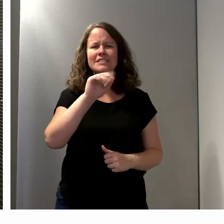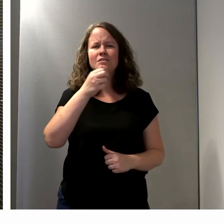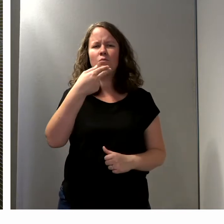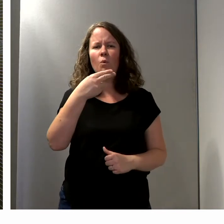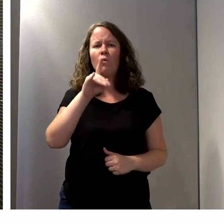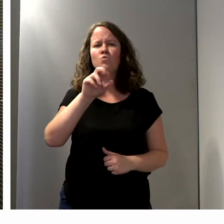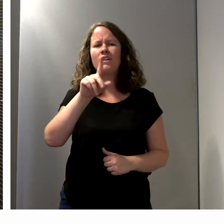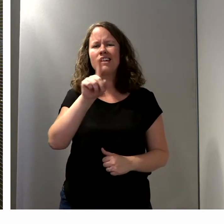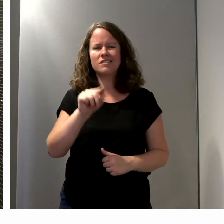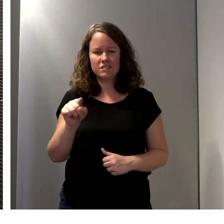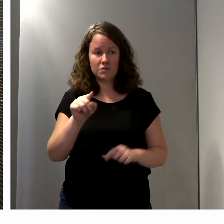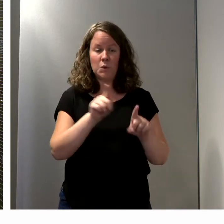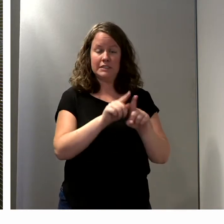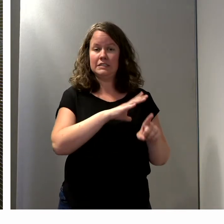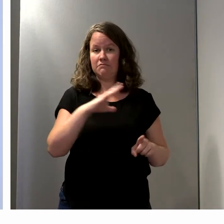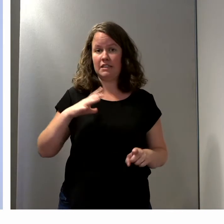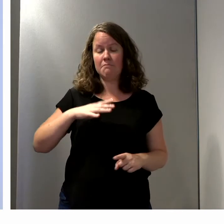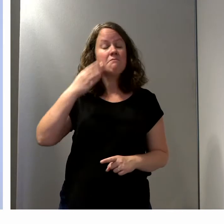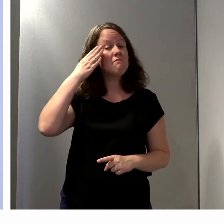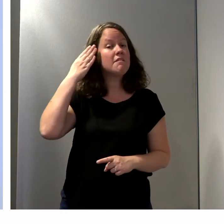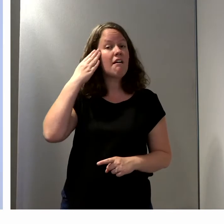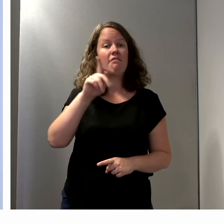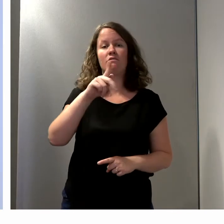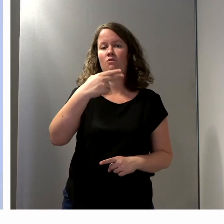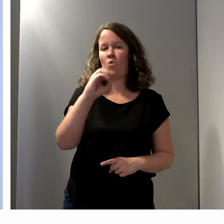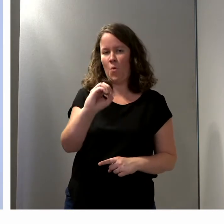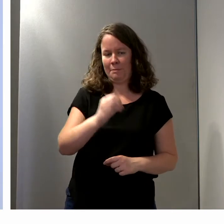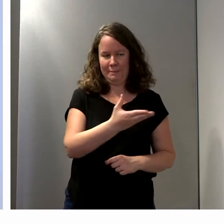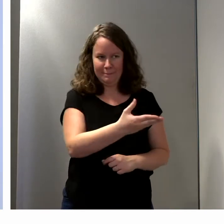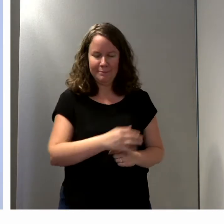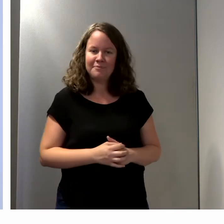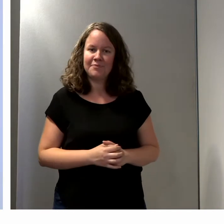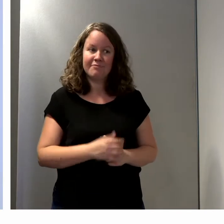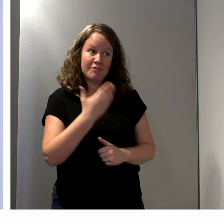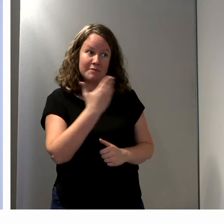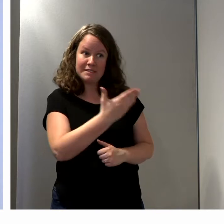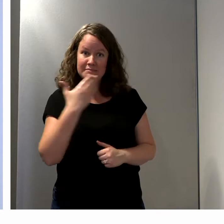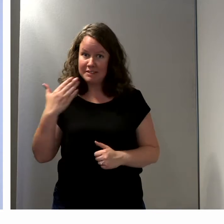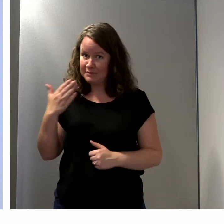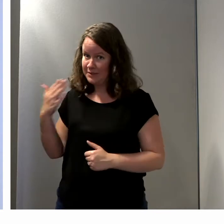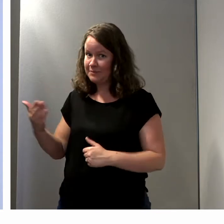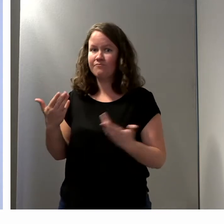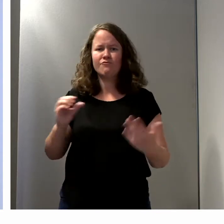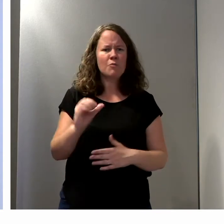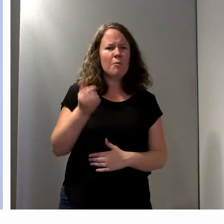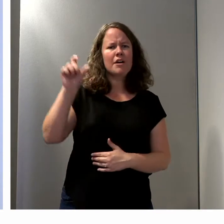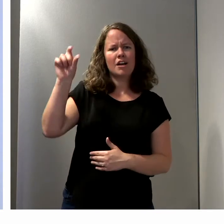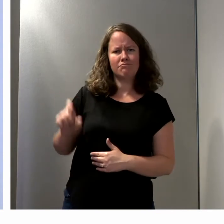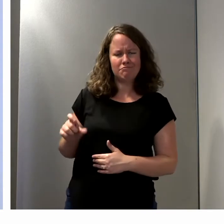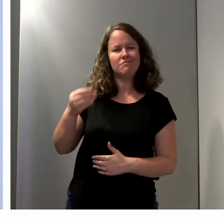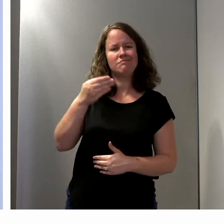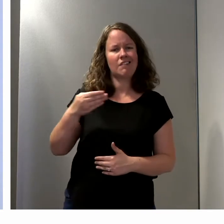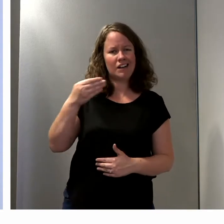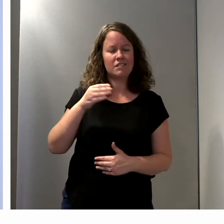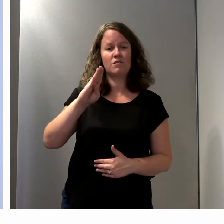table ronde, et je les en remercie. Je vais donc tout de suite donner la parole à Marine Boudot, qui est haute